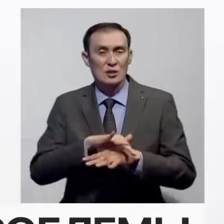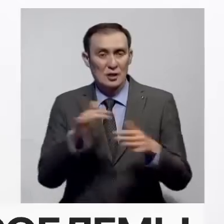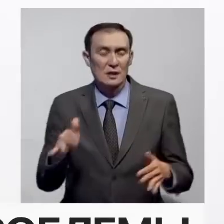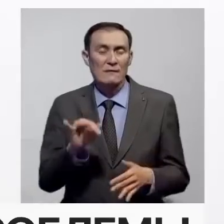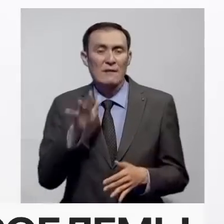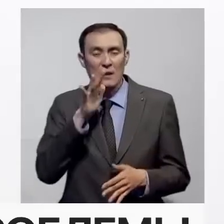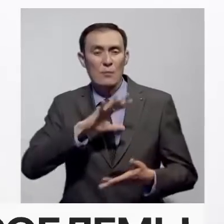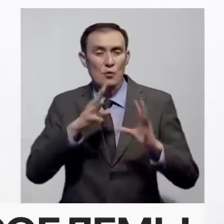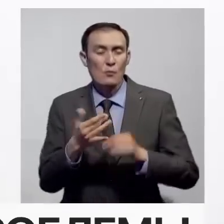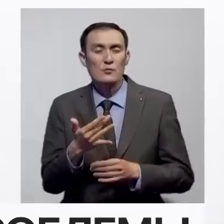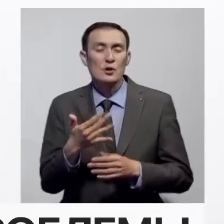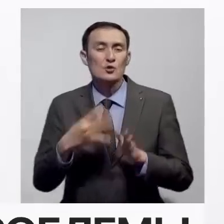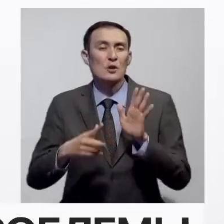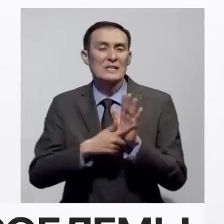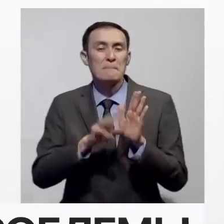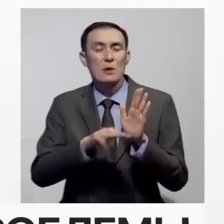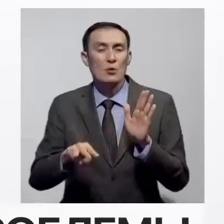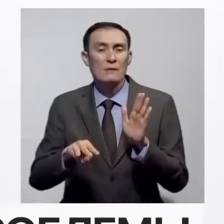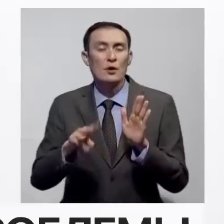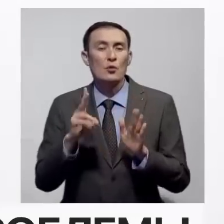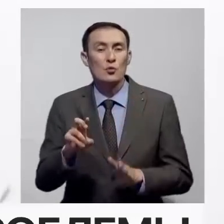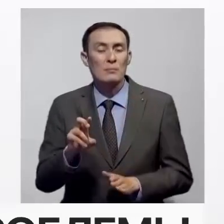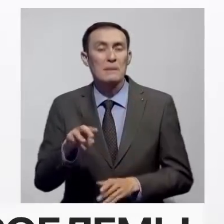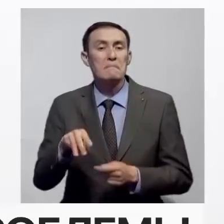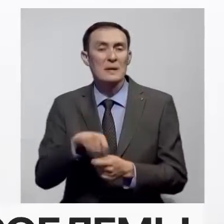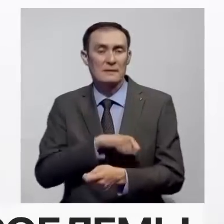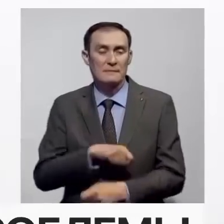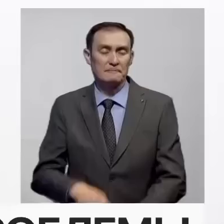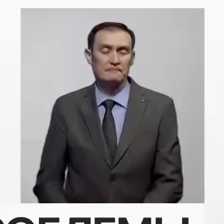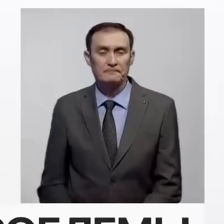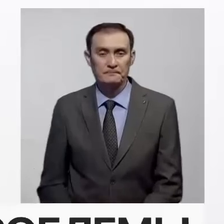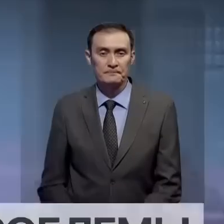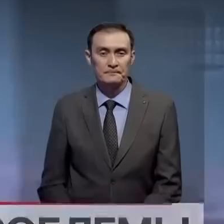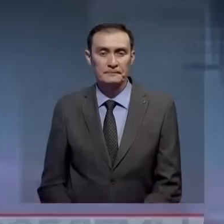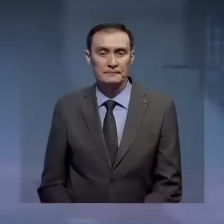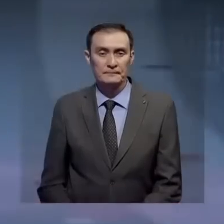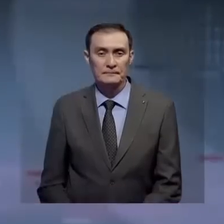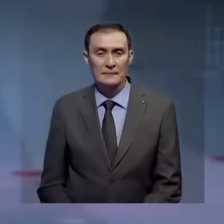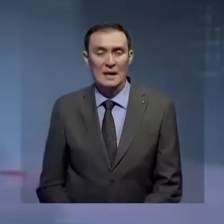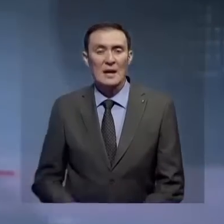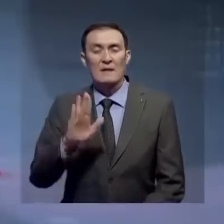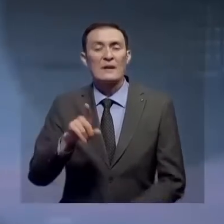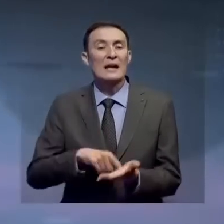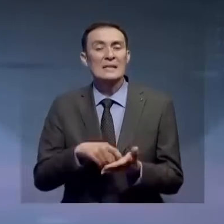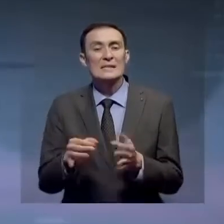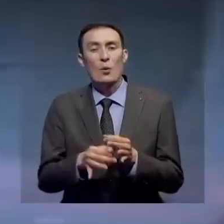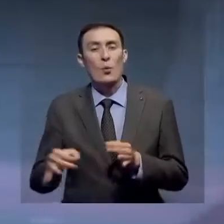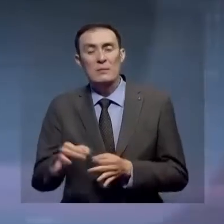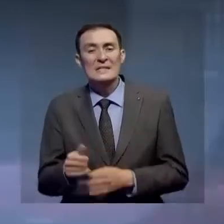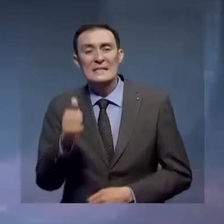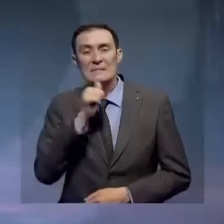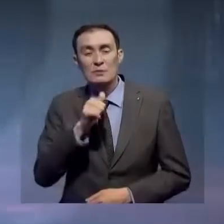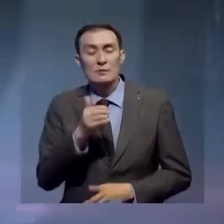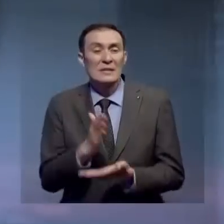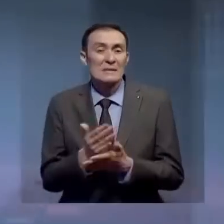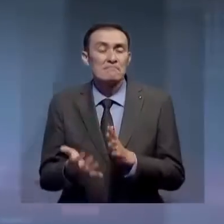отложений в объеме около 47 миллионов кубических метров. В Карагандинской области испытывают